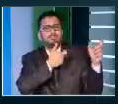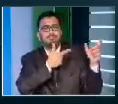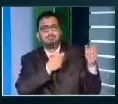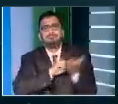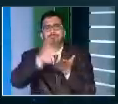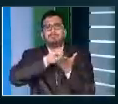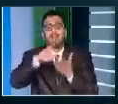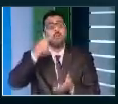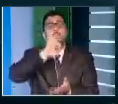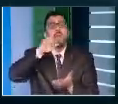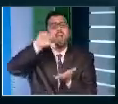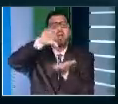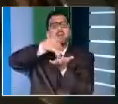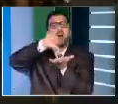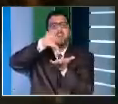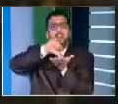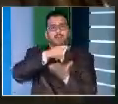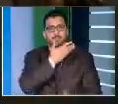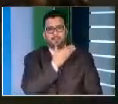القادمة من إيران.